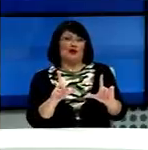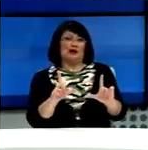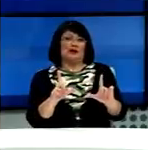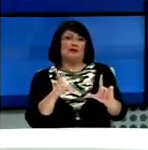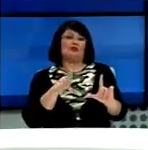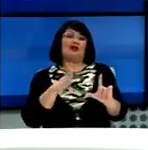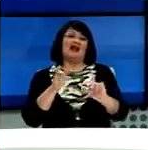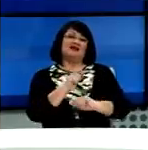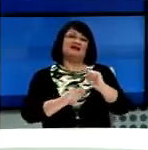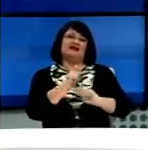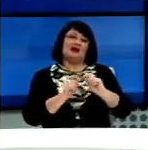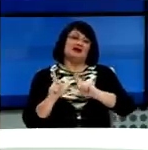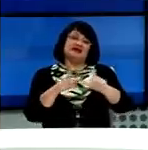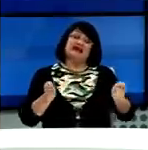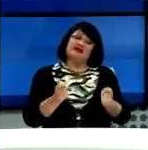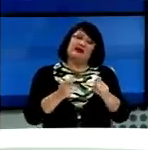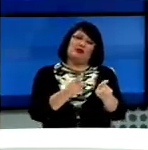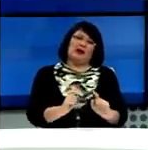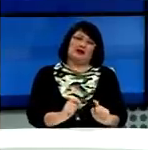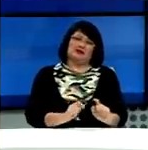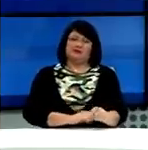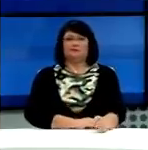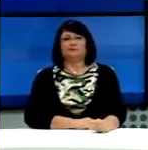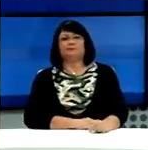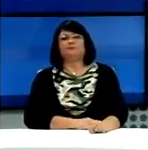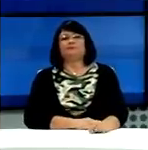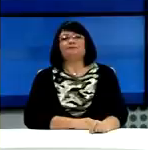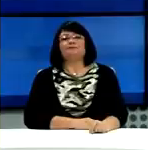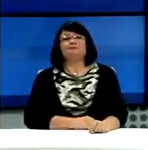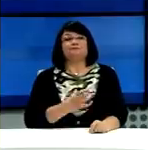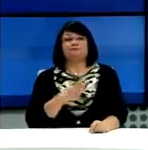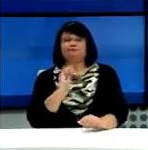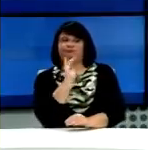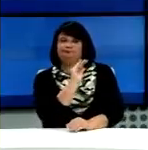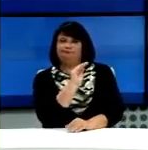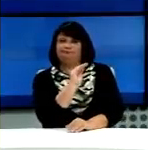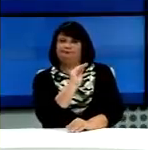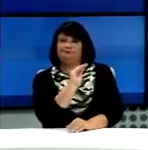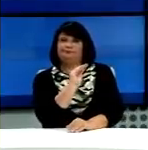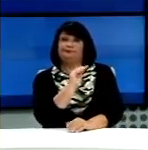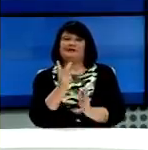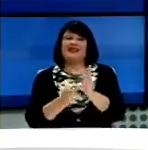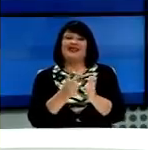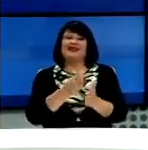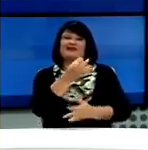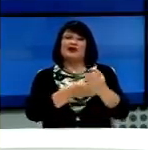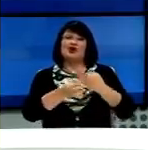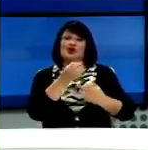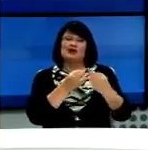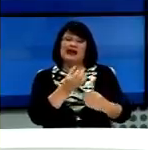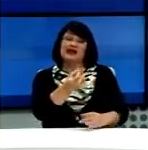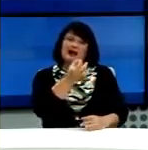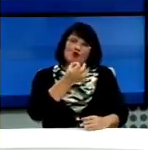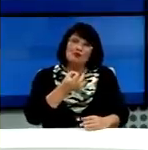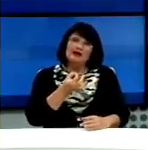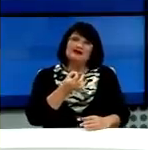να διαμορφώσετε για τα πεπραγμένα σας. Θα ήθελα λοιπόν να σας ζητήσω στη δευτερολογία σας να κάνετε ένα πράγμα.